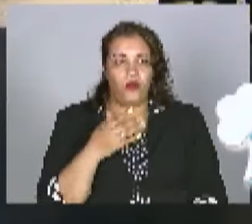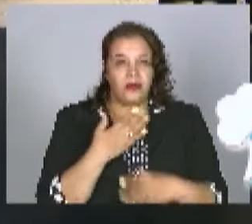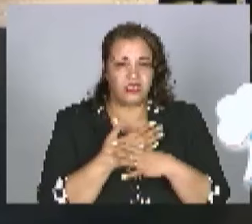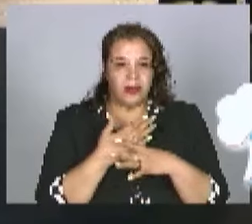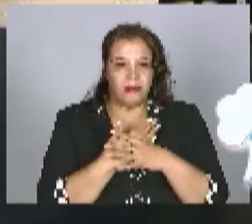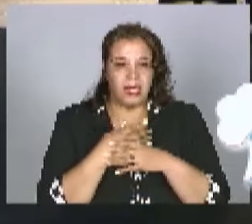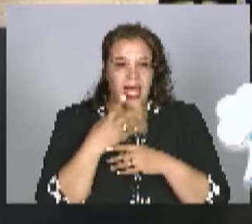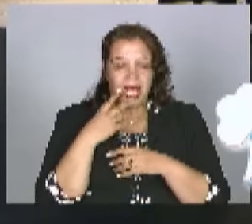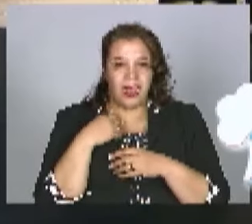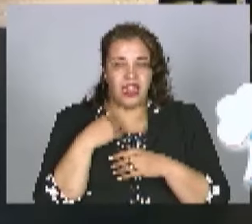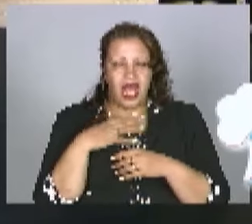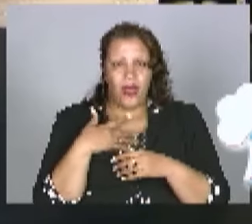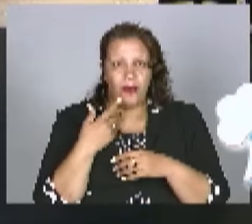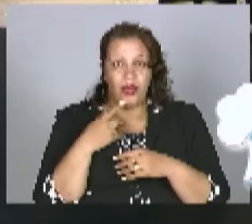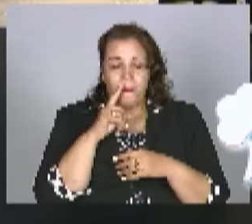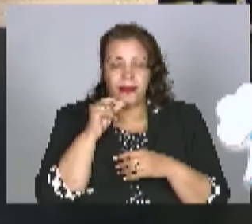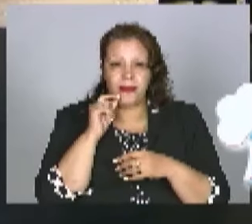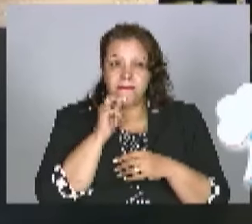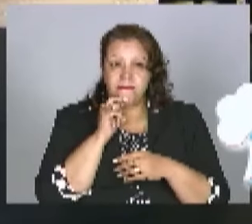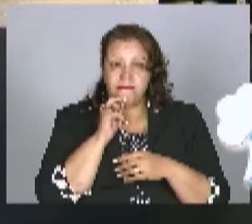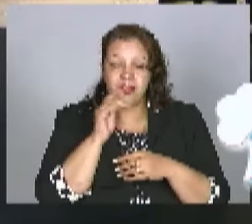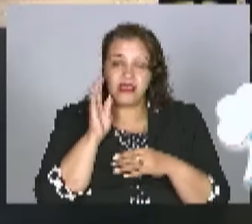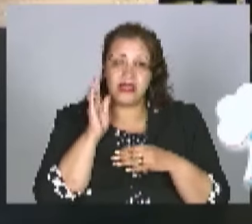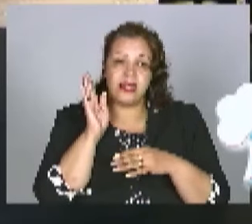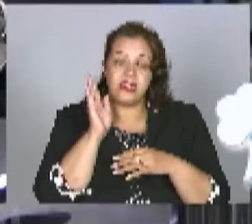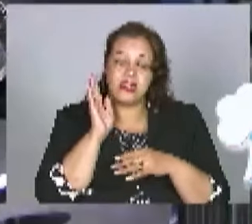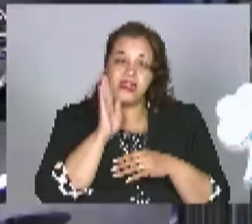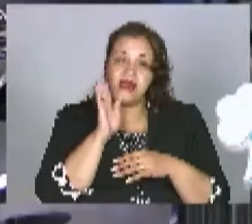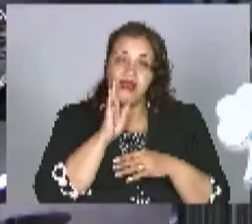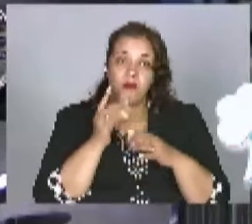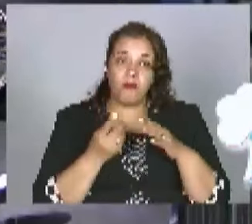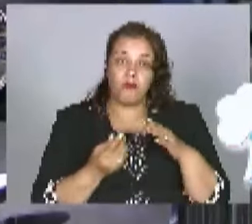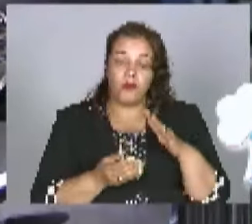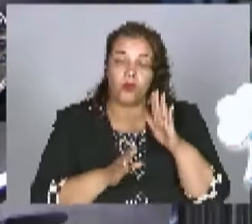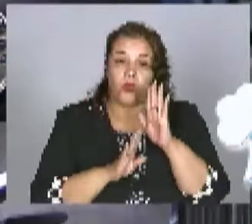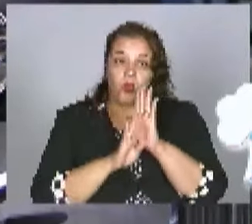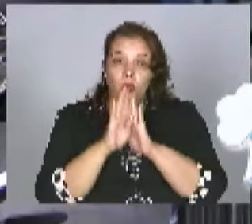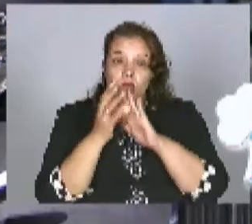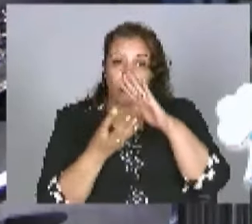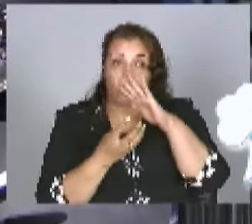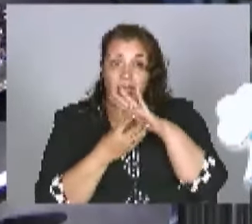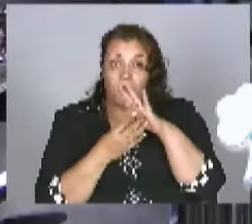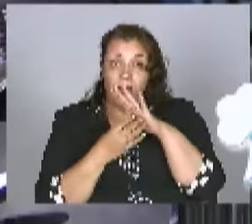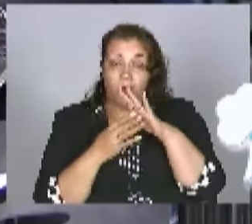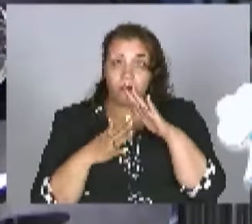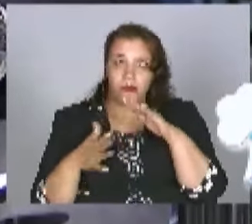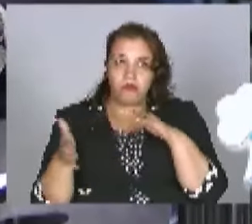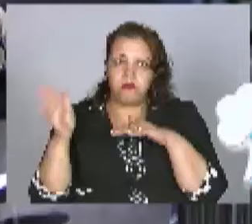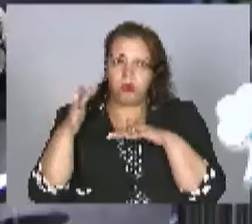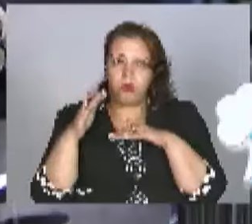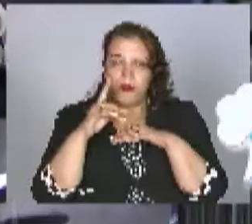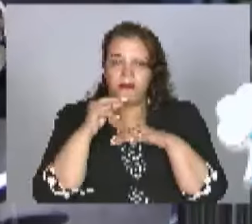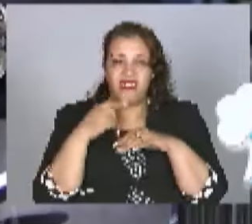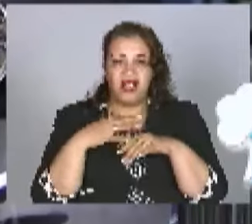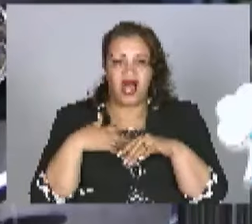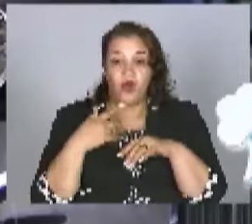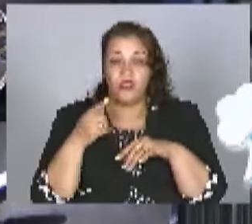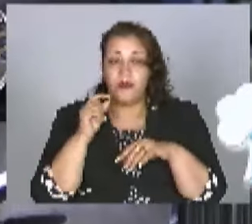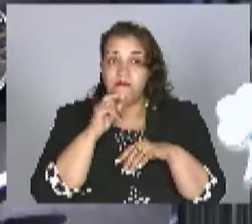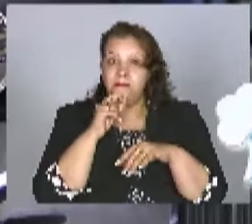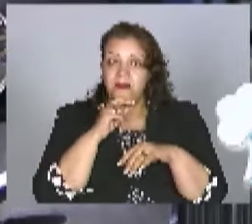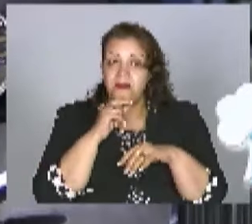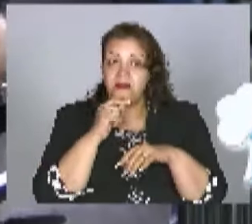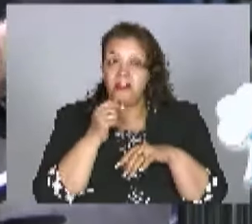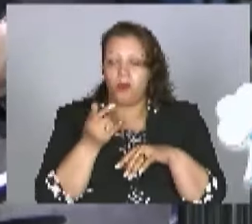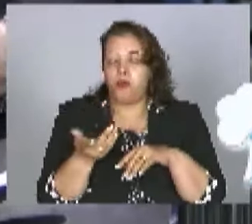انت عايز تاخد واحده تعليمها اعلى منك ومش عايزه متسلطه بتاخدها اعلى منك ليه خدت واحده غنيه جدا ومش عايزه